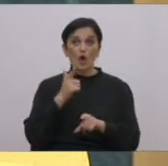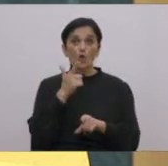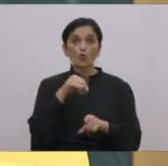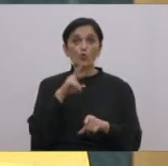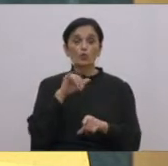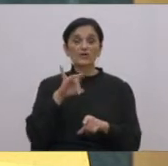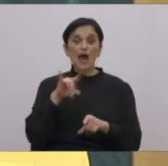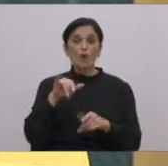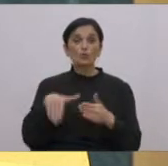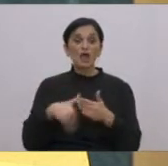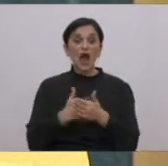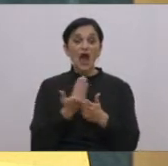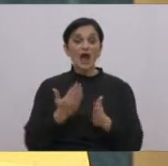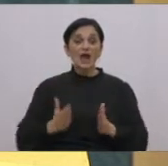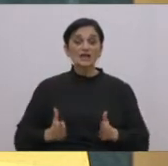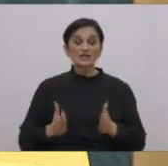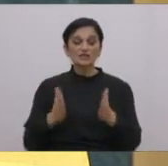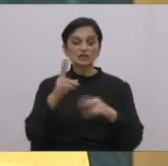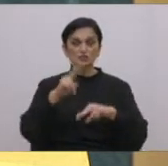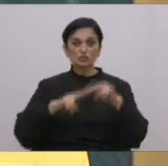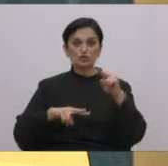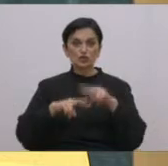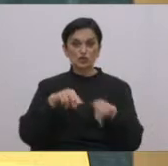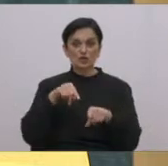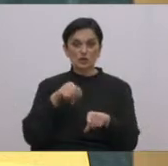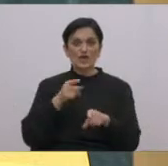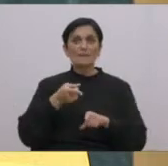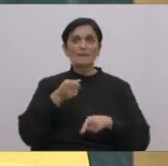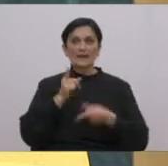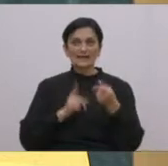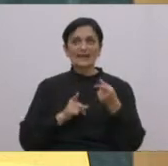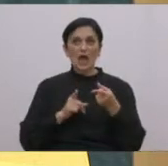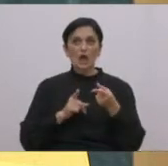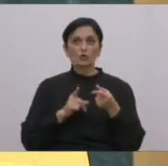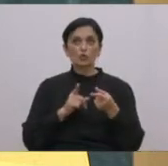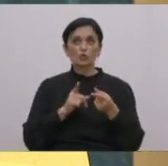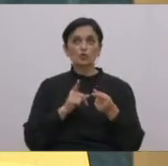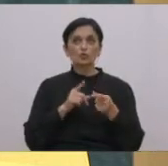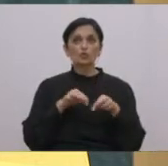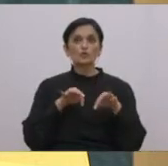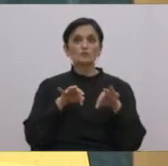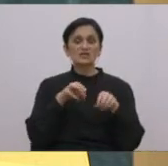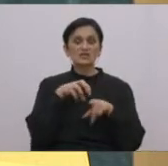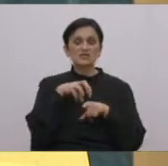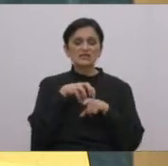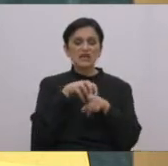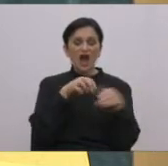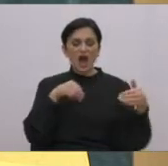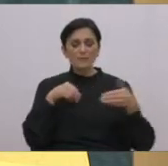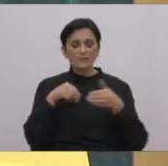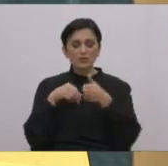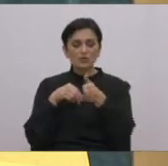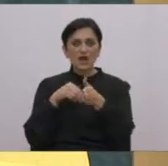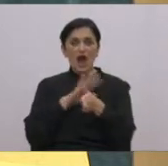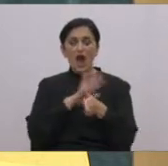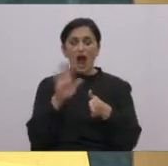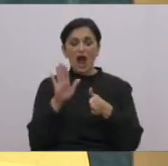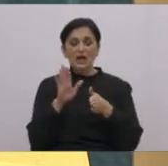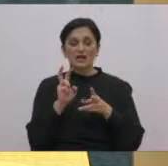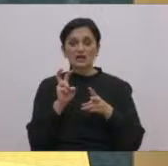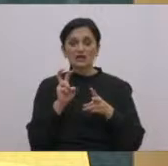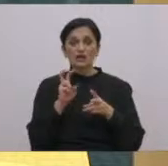გუდაურამდე ახალ მისასვლელი გზის მშენებლობას, რომელიც რეალურად უკვე აარიდებს სატრანზიტო და სხვა არადანიშნულ, ასე